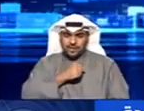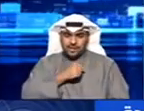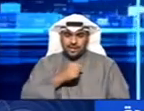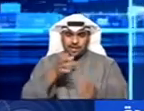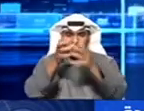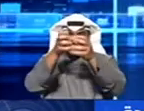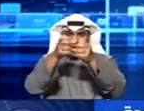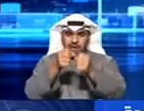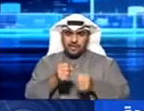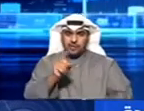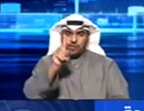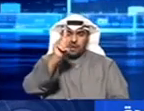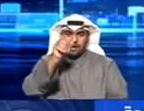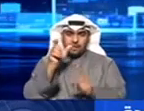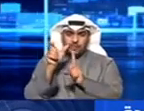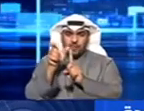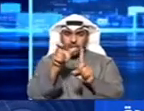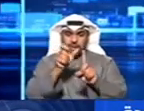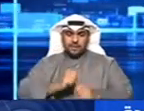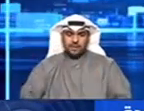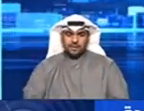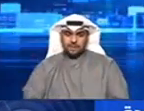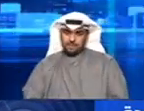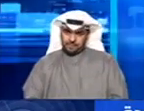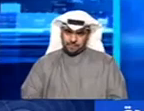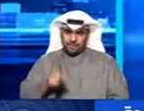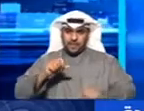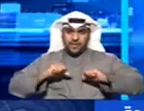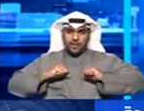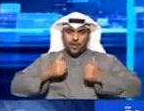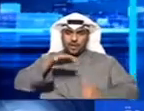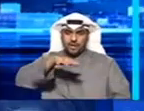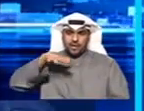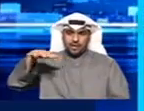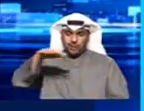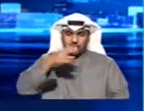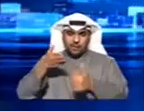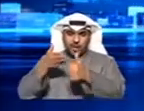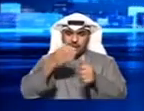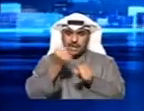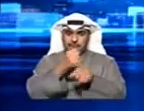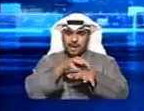صباح الأحمد الجابر الصباح حفظه الله ورعاه، ذخرا للوطن وقائدا للعمل الإنساني.